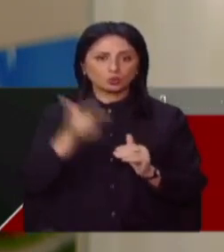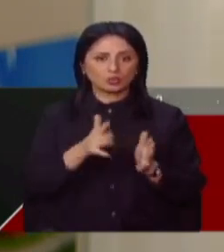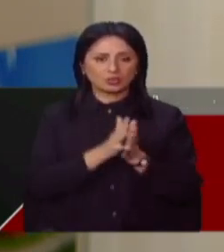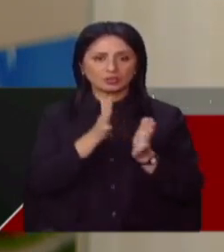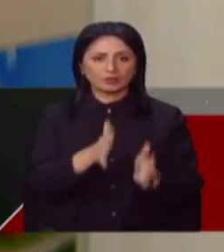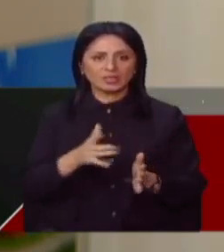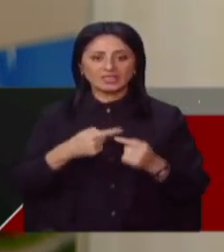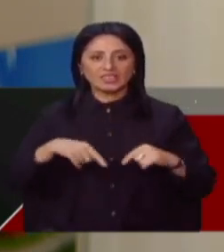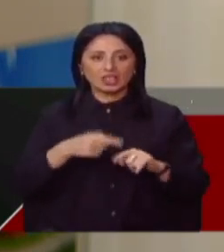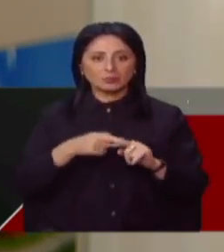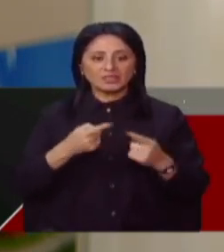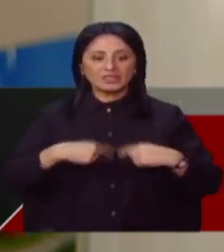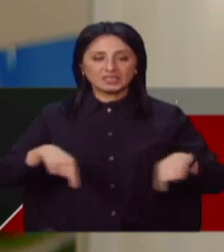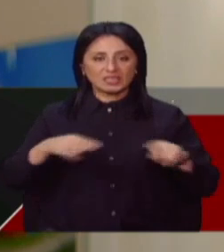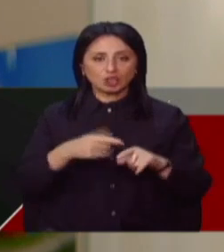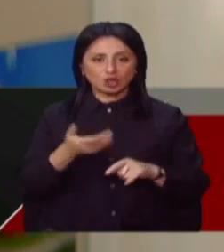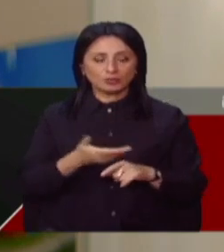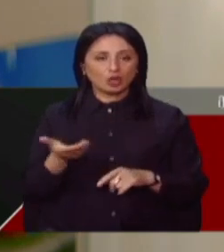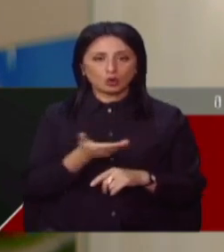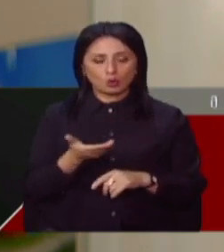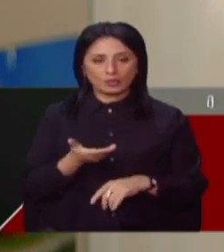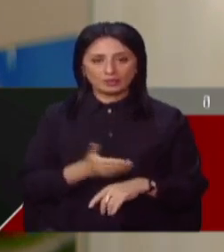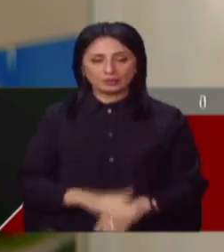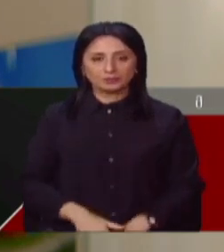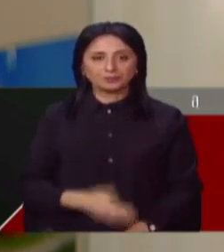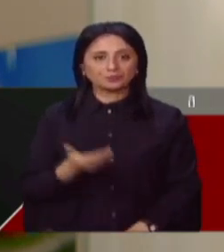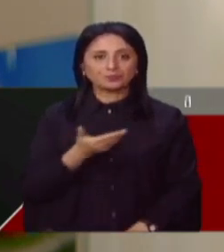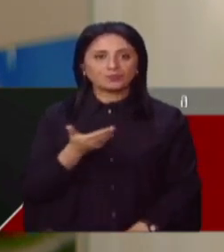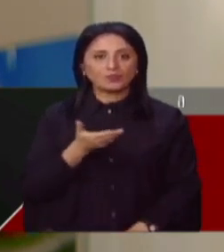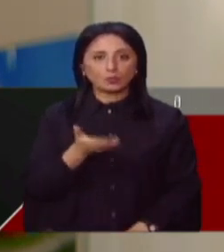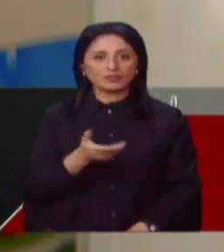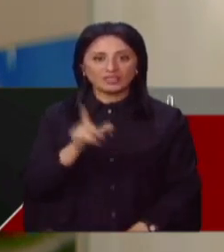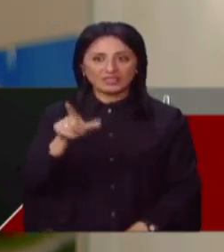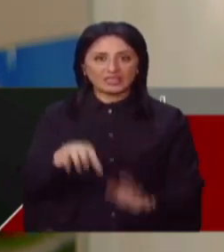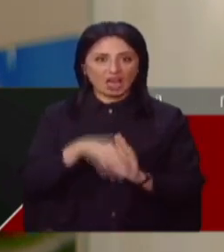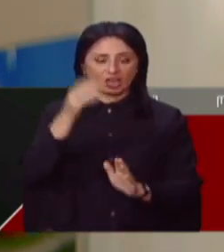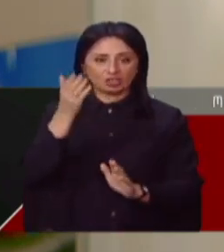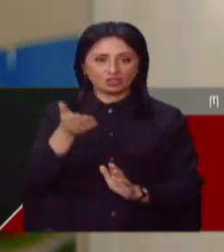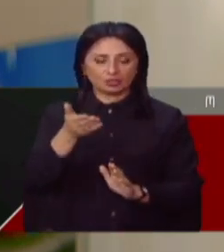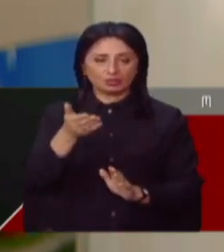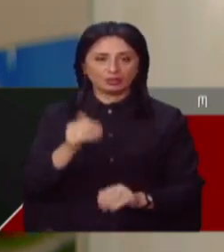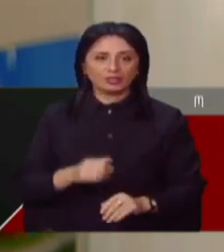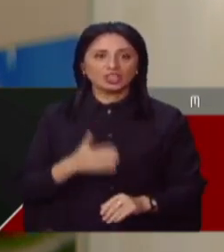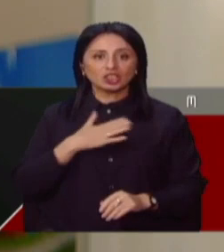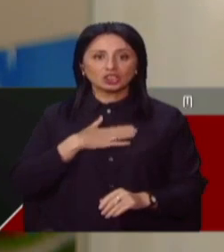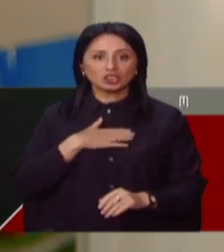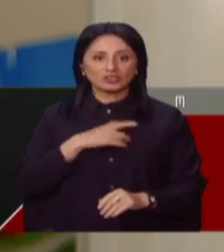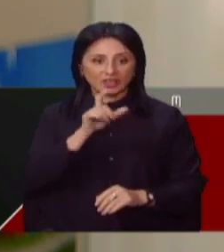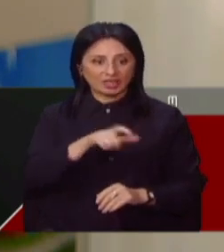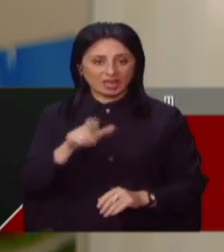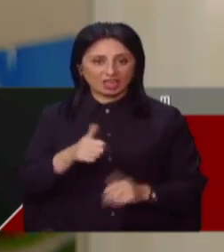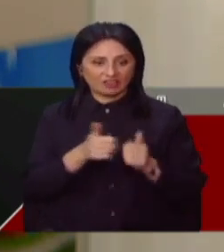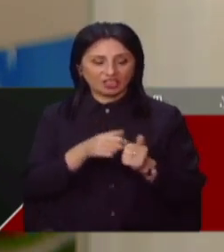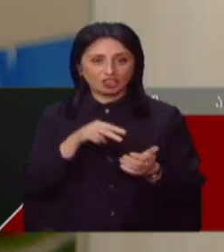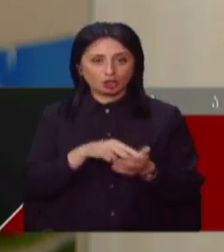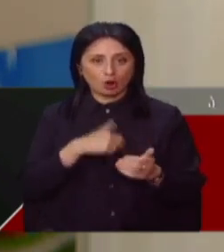და საზოგადოების, იმ საზოგადოების, რომელმაც ის აირჩია ჩვენი, ანუ ჩვენი